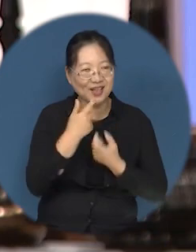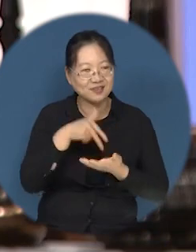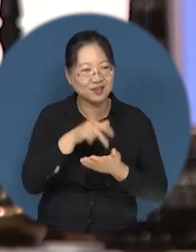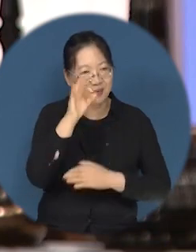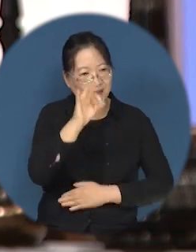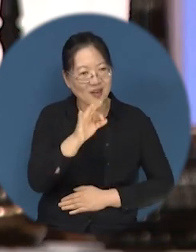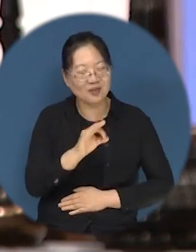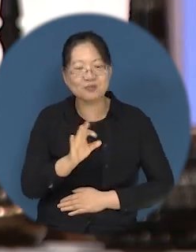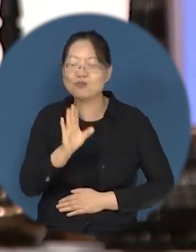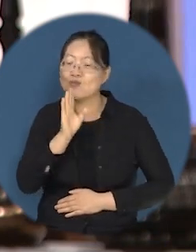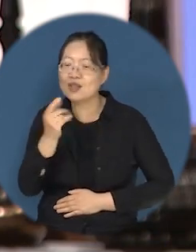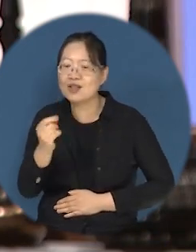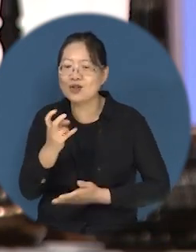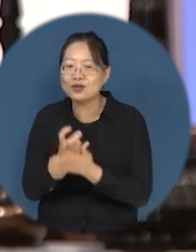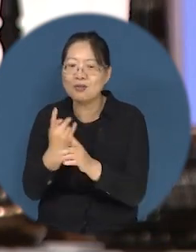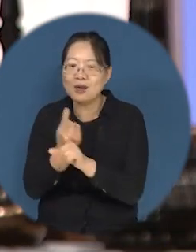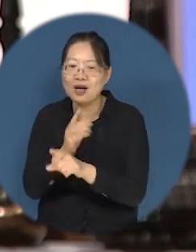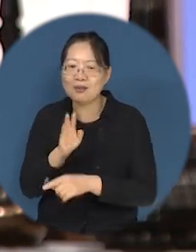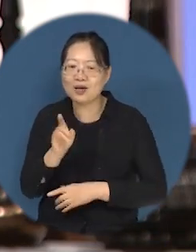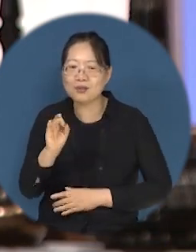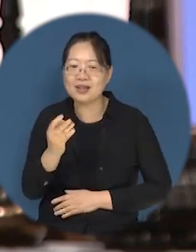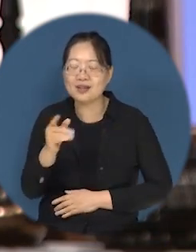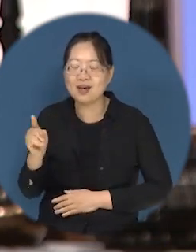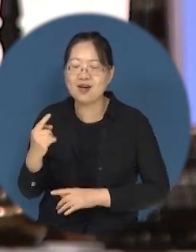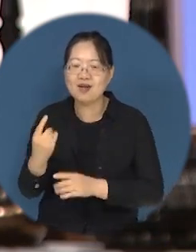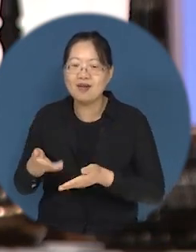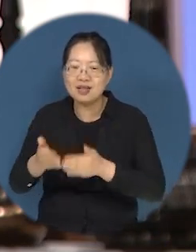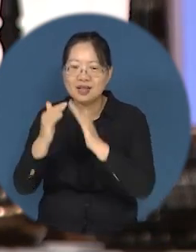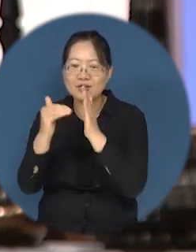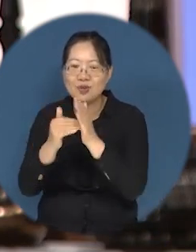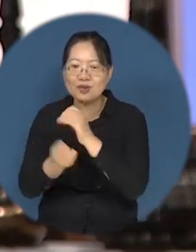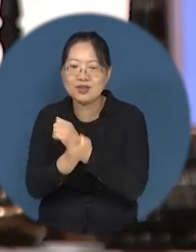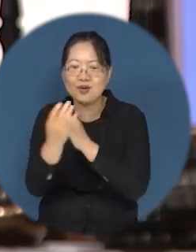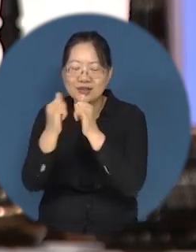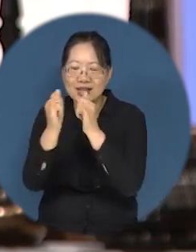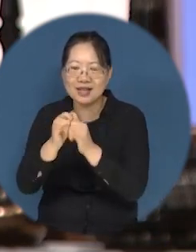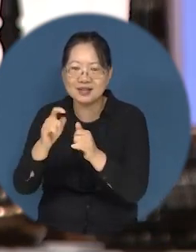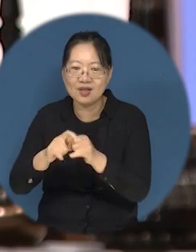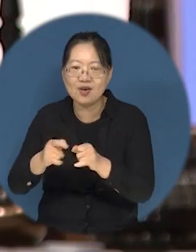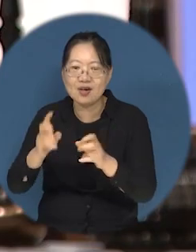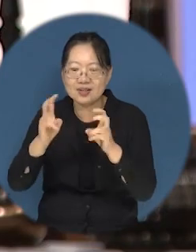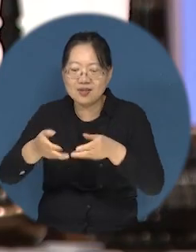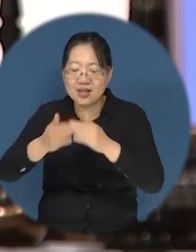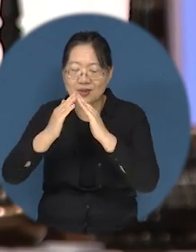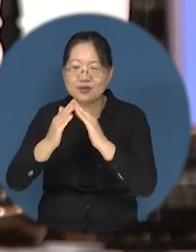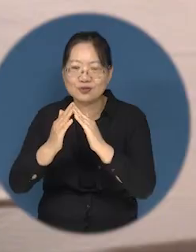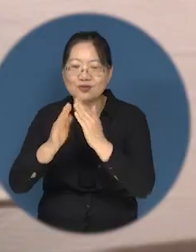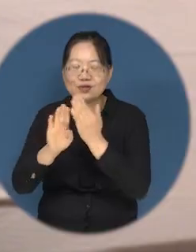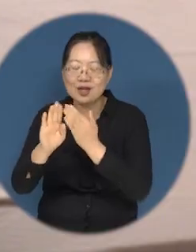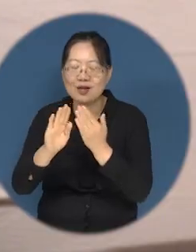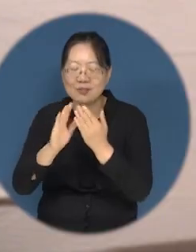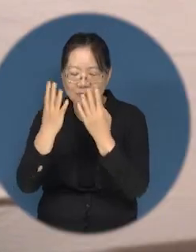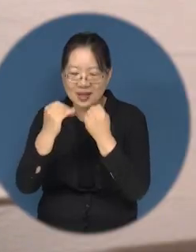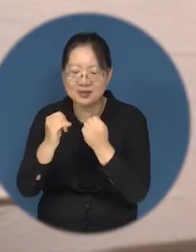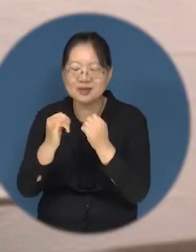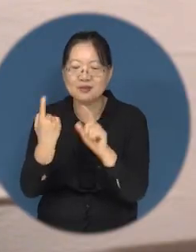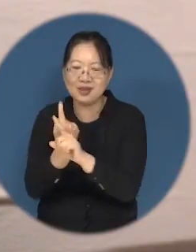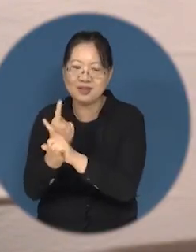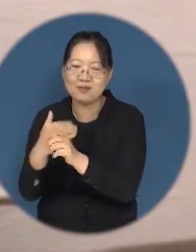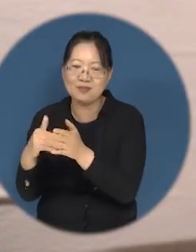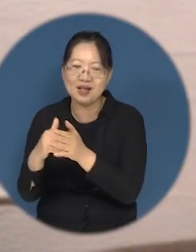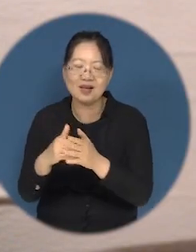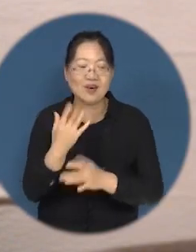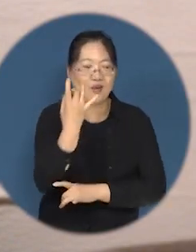규정 바뀌고 베어베터 생기고 그러니까요. 그다음에 또 여러 사회적 기업들 나오고 그러니까요. 하면서 많이 바뀌었어요. 원래